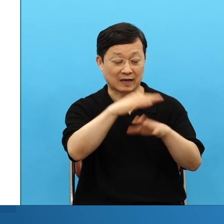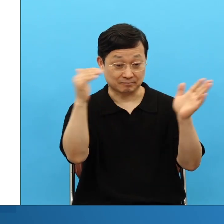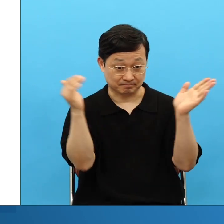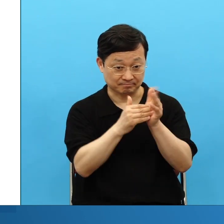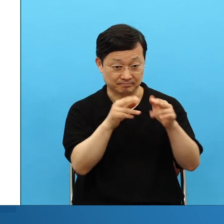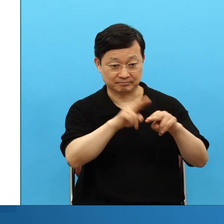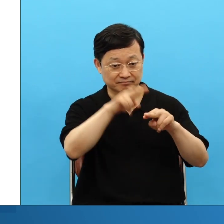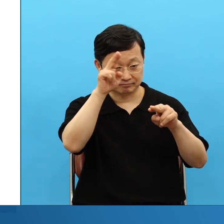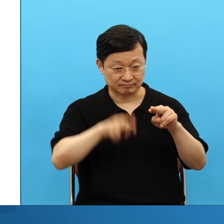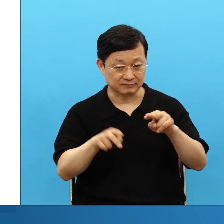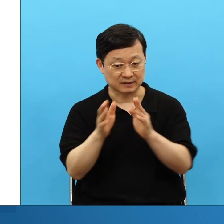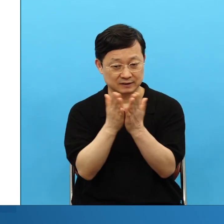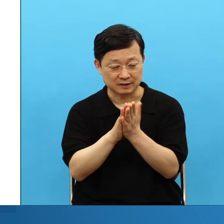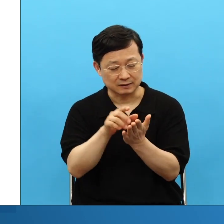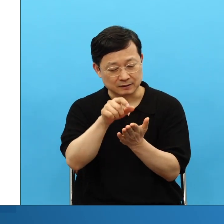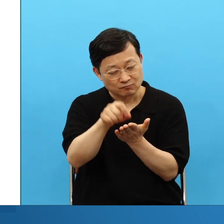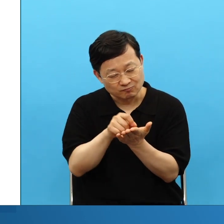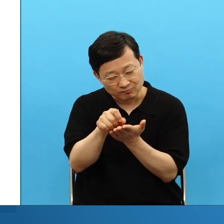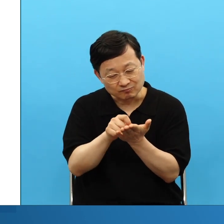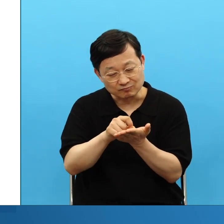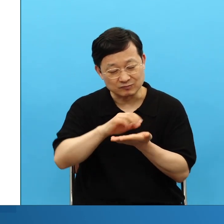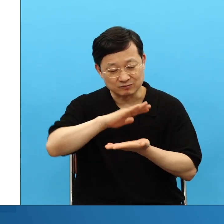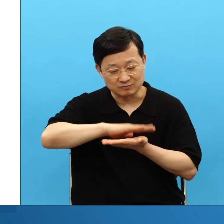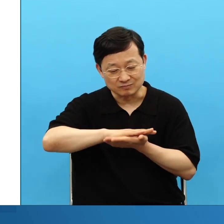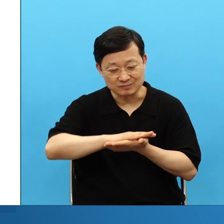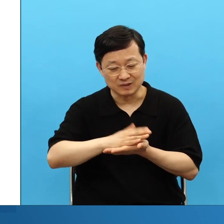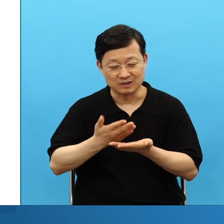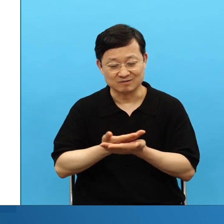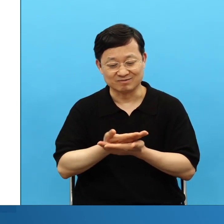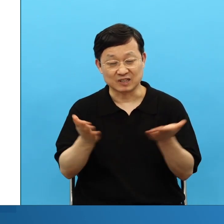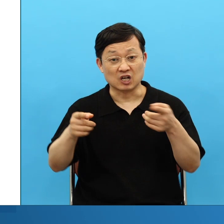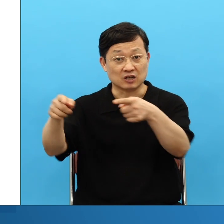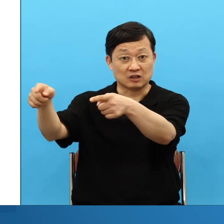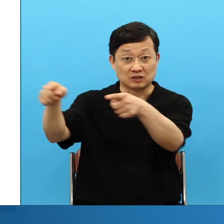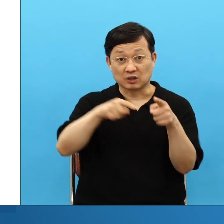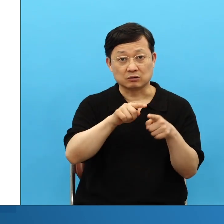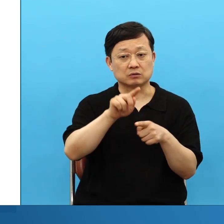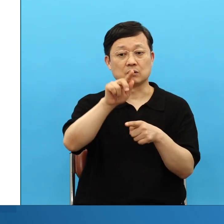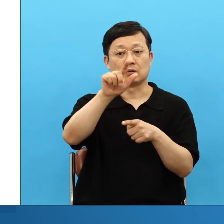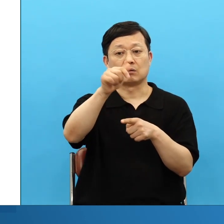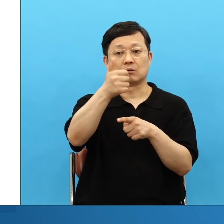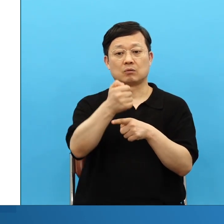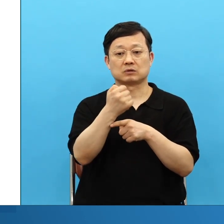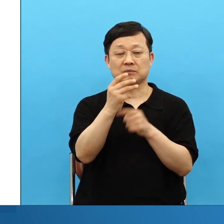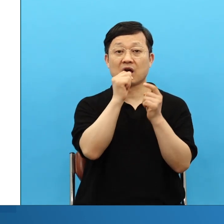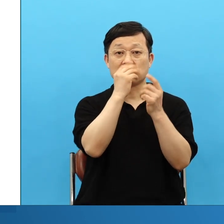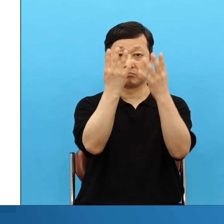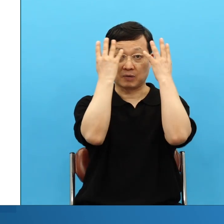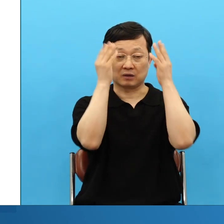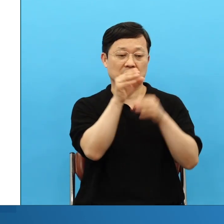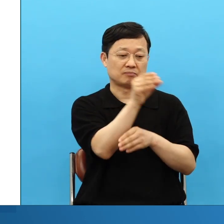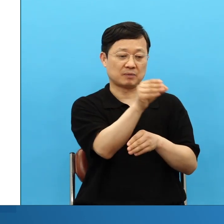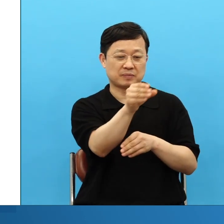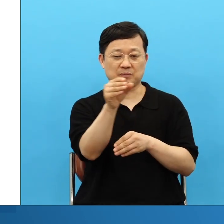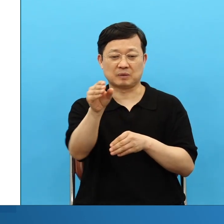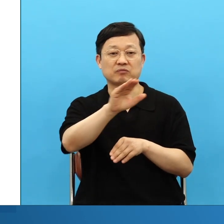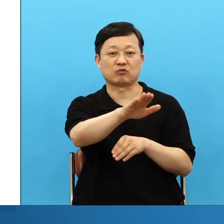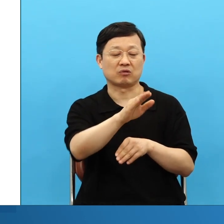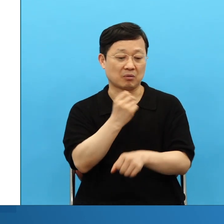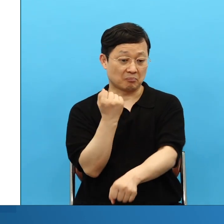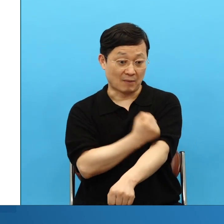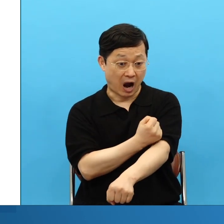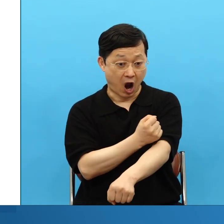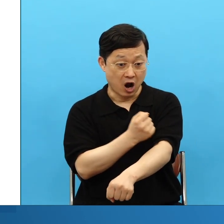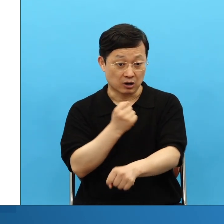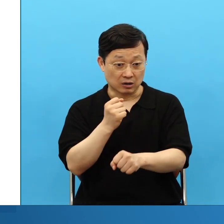이렇게 만들어서 전국 53개 교도소에 다 배치를 했어요. 마약 사범들이 있는